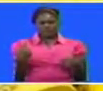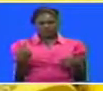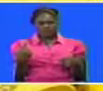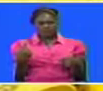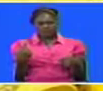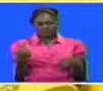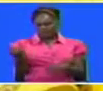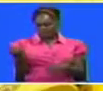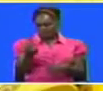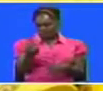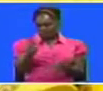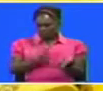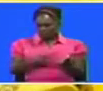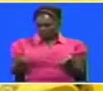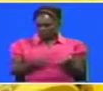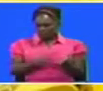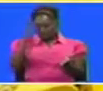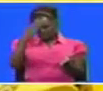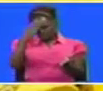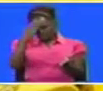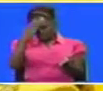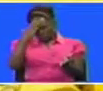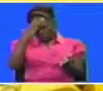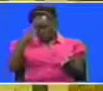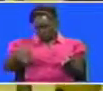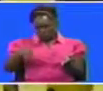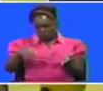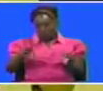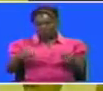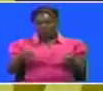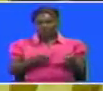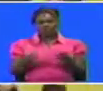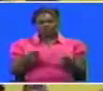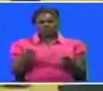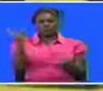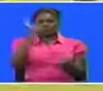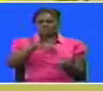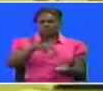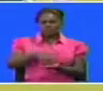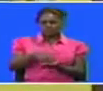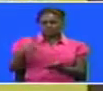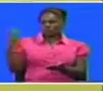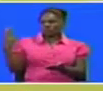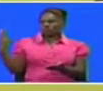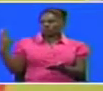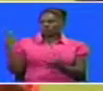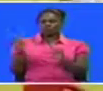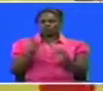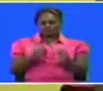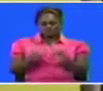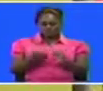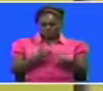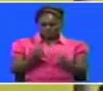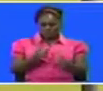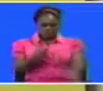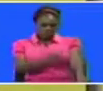a few times and we know how they play, so I think we'll manage them. Exchequers walimaliza katika nafasi ya pili kwenye ligi kuu ya mpira wa magongo